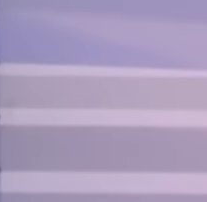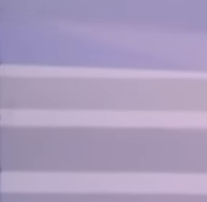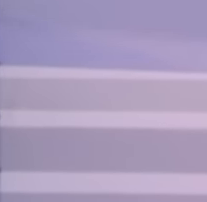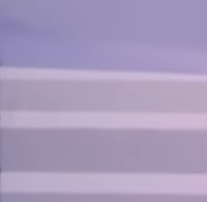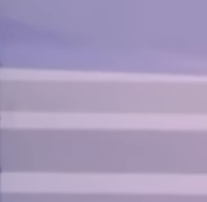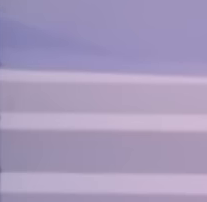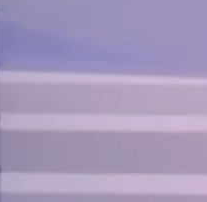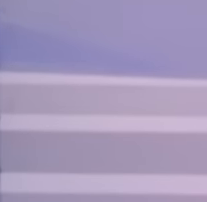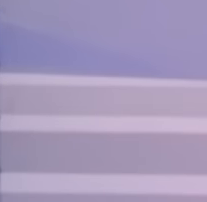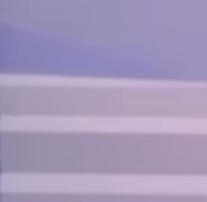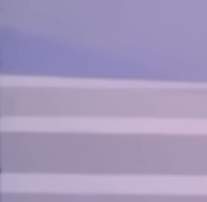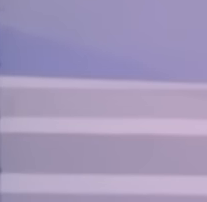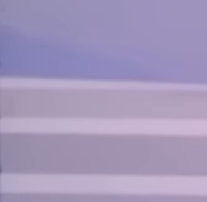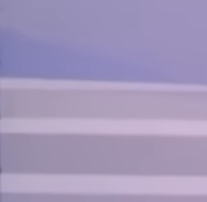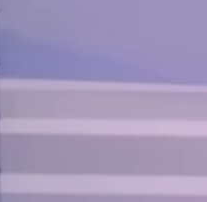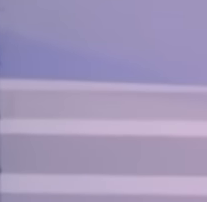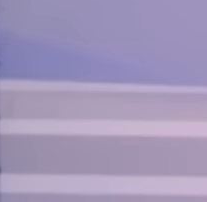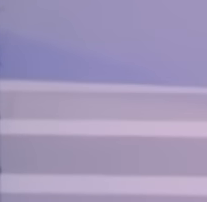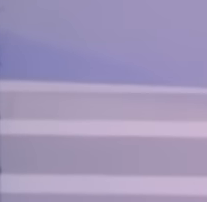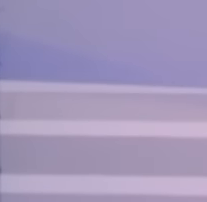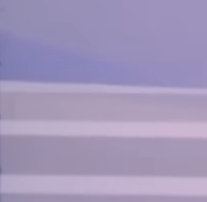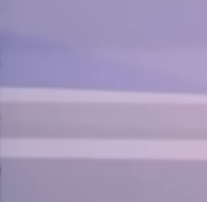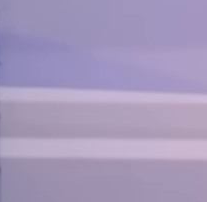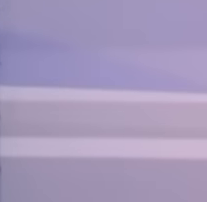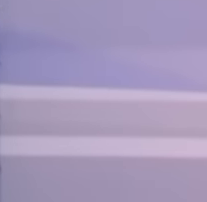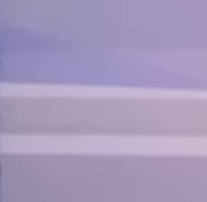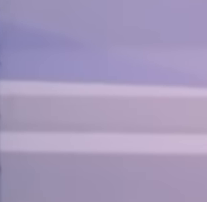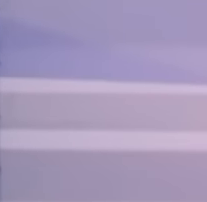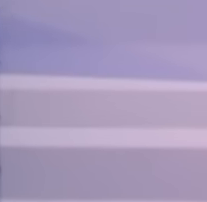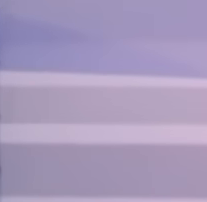GMA Integrated News sa YouTube. Sa mga kapuso